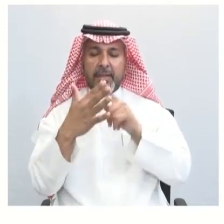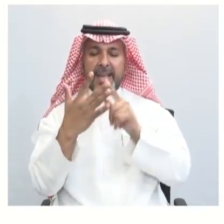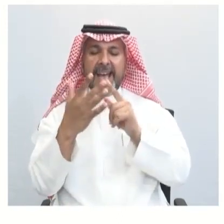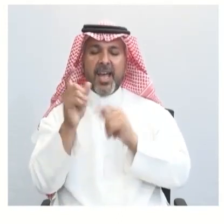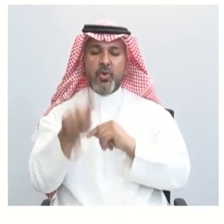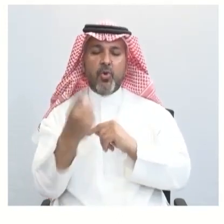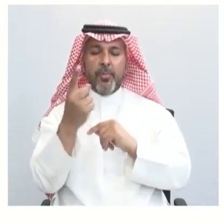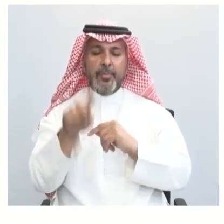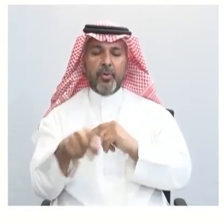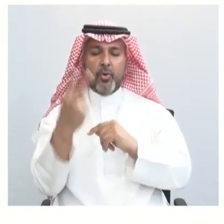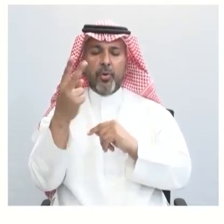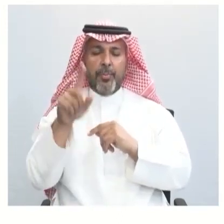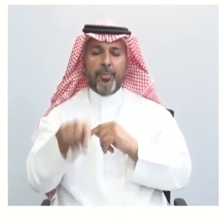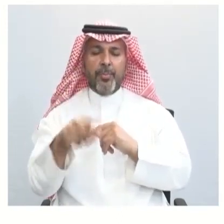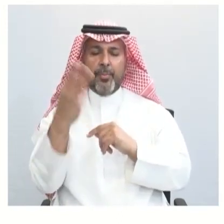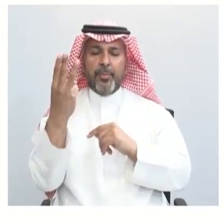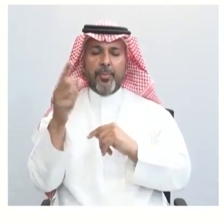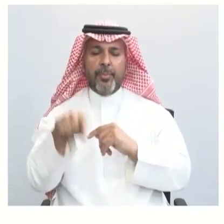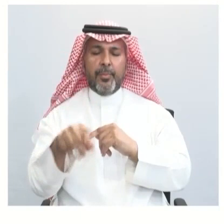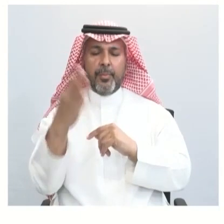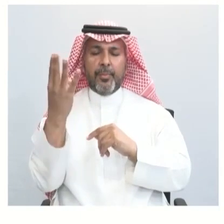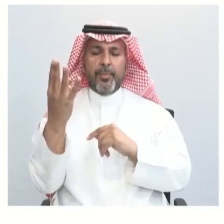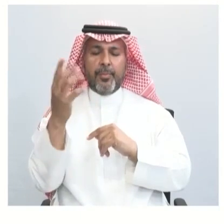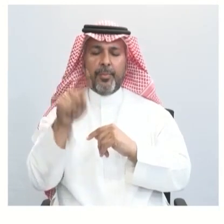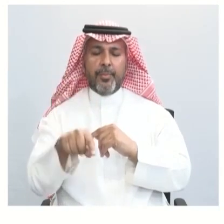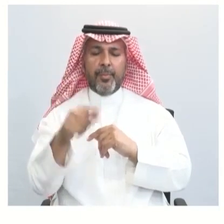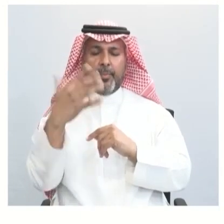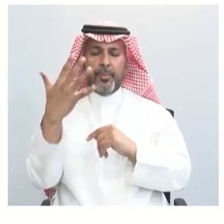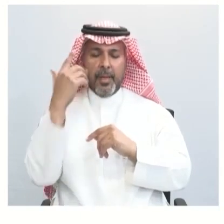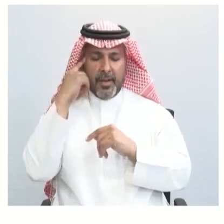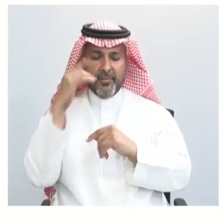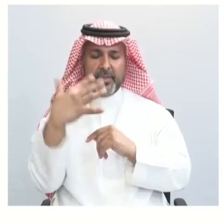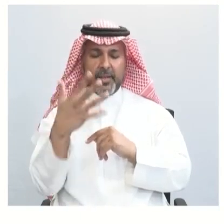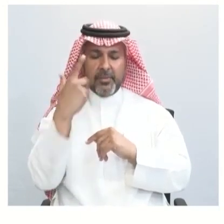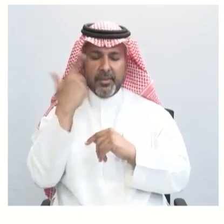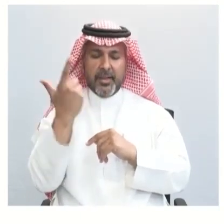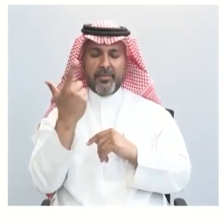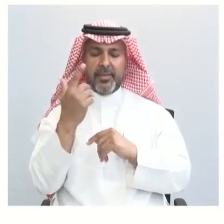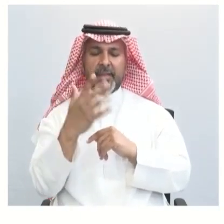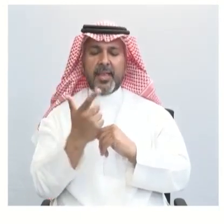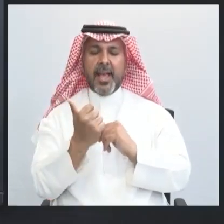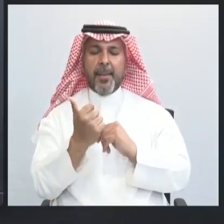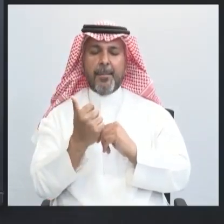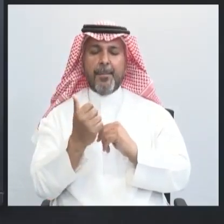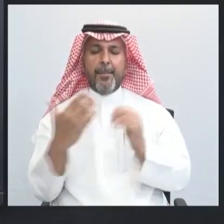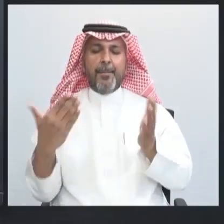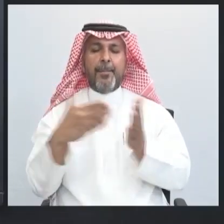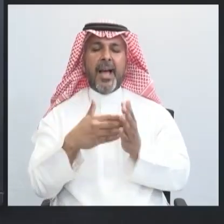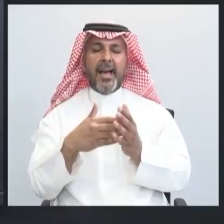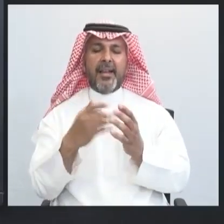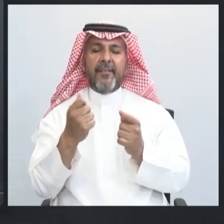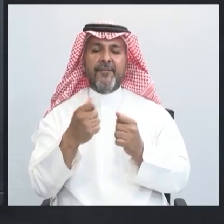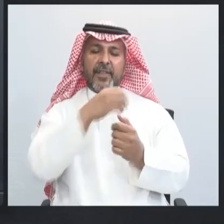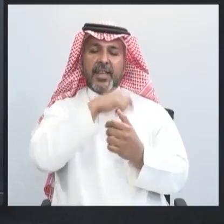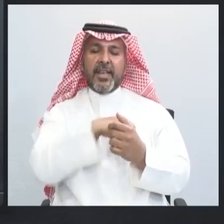المقام وقلنا ليش متغير لان نعلم قيمته ويعتمد والان عدد الايام يعتمد